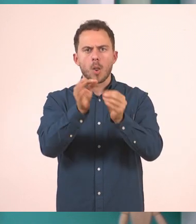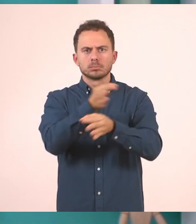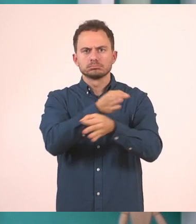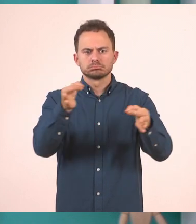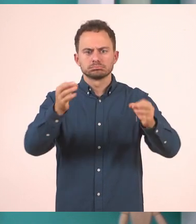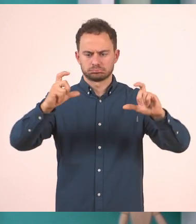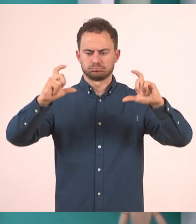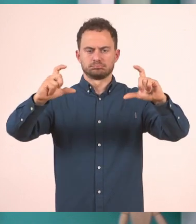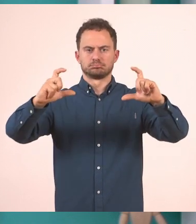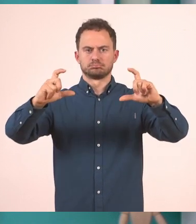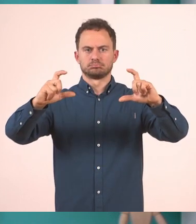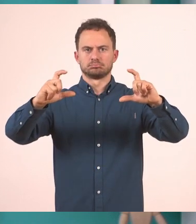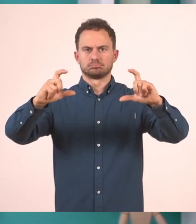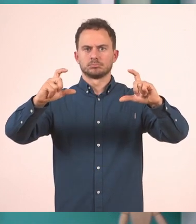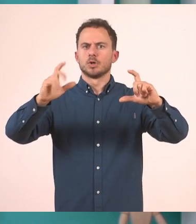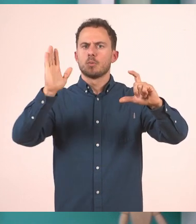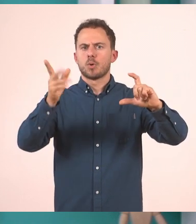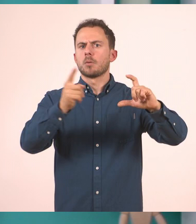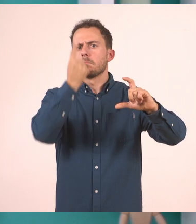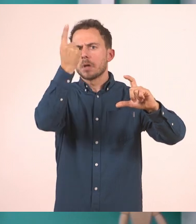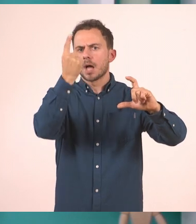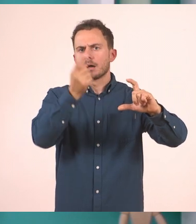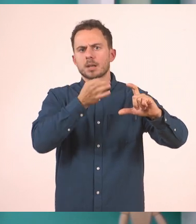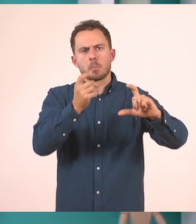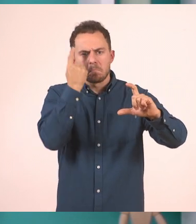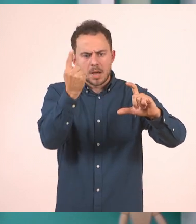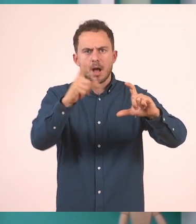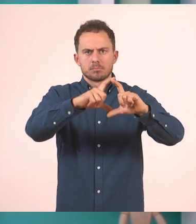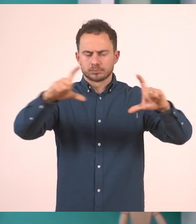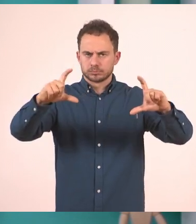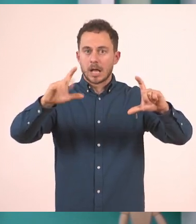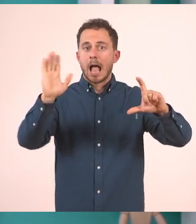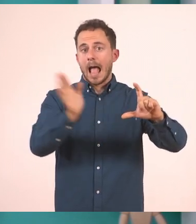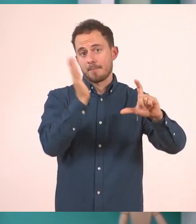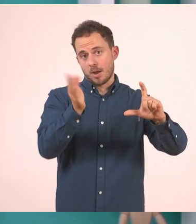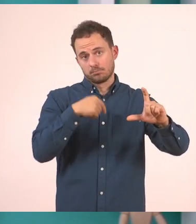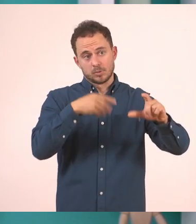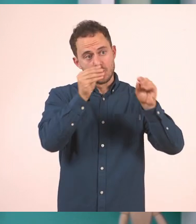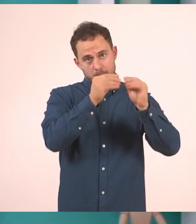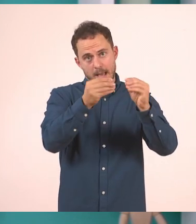σοκολάτα, που μπορεί να την πούμε και μία ακέραιη μονάδα. Την κόβω στα τρία.